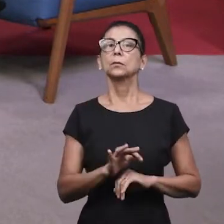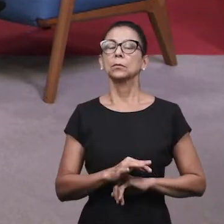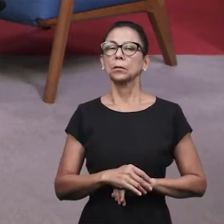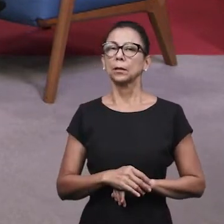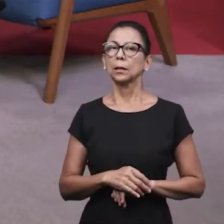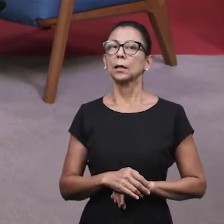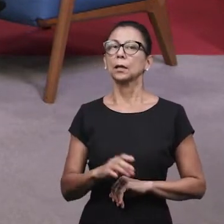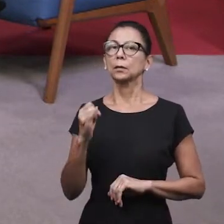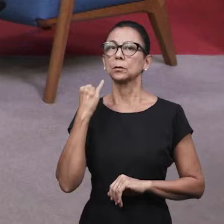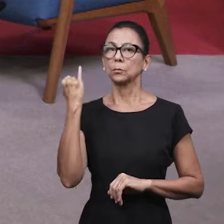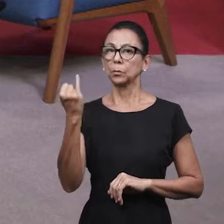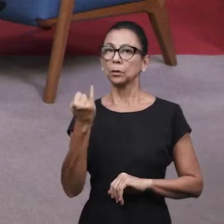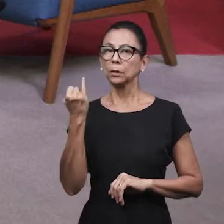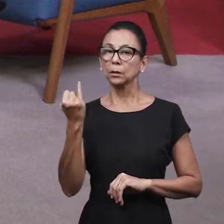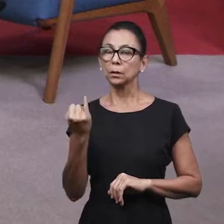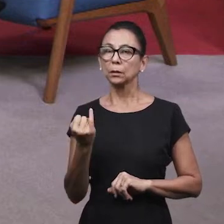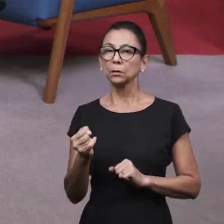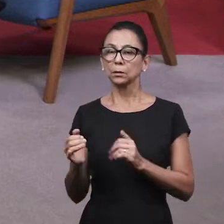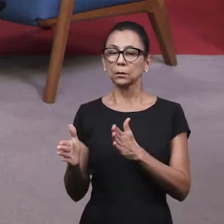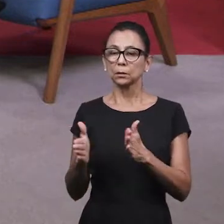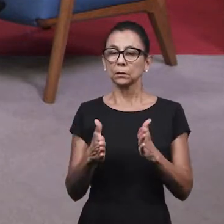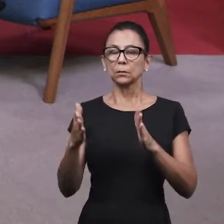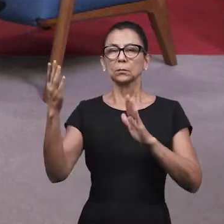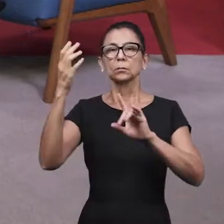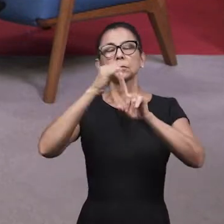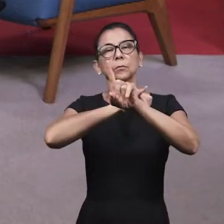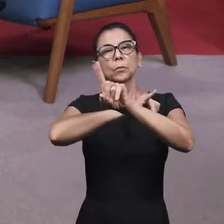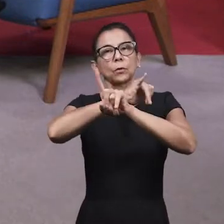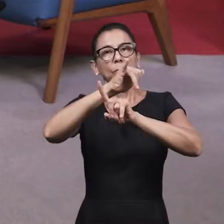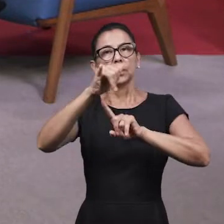moment prophétique que nous vivons,